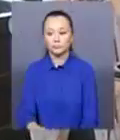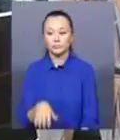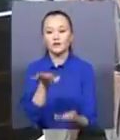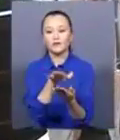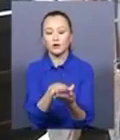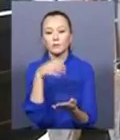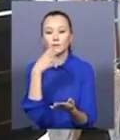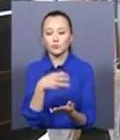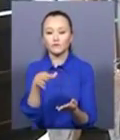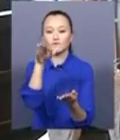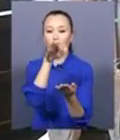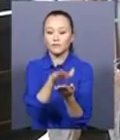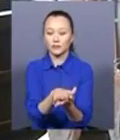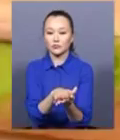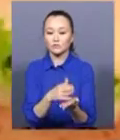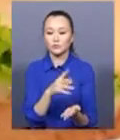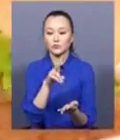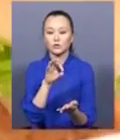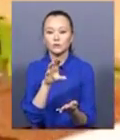Поверх помидоров мы выкладываем